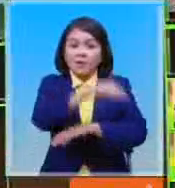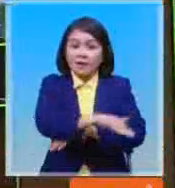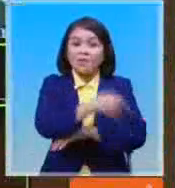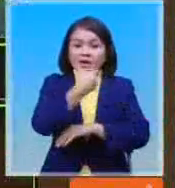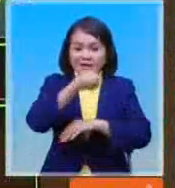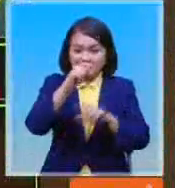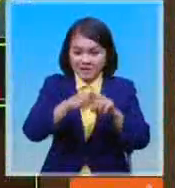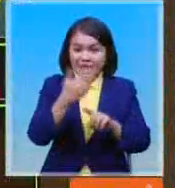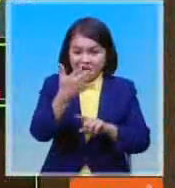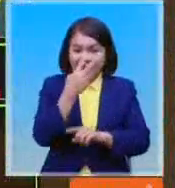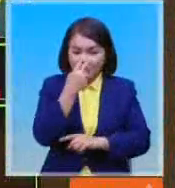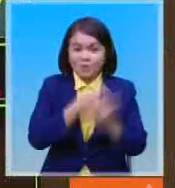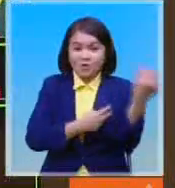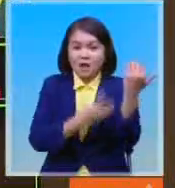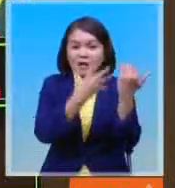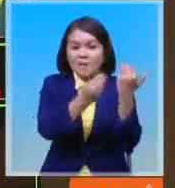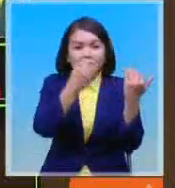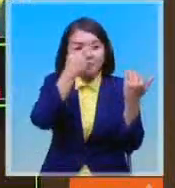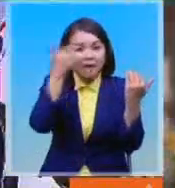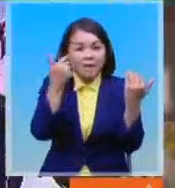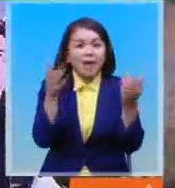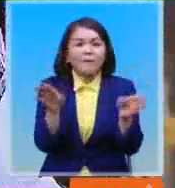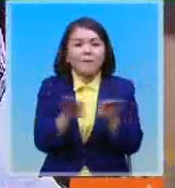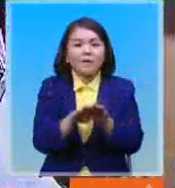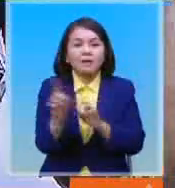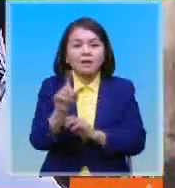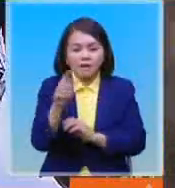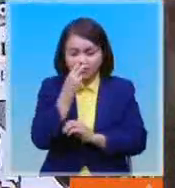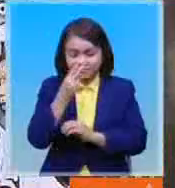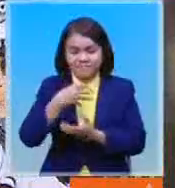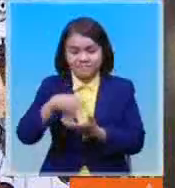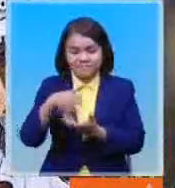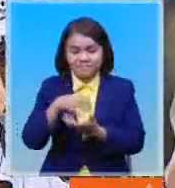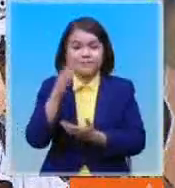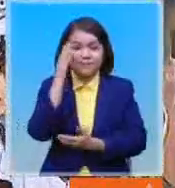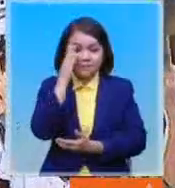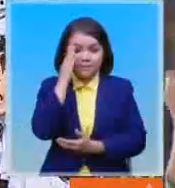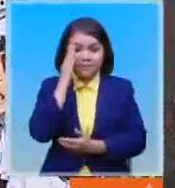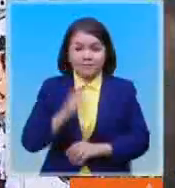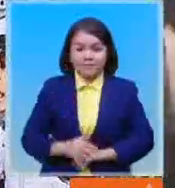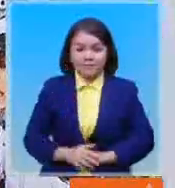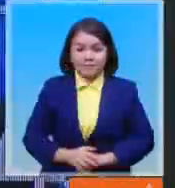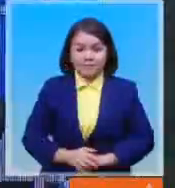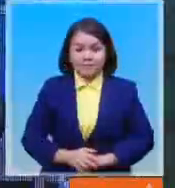คมนี้รู้กันแน่นอนสำนักข่าว TNN รายงาน อีกไม่นาน